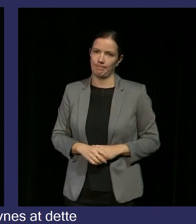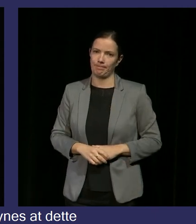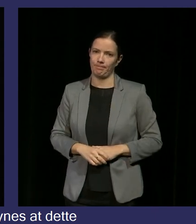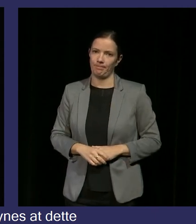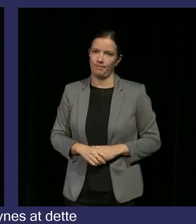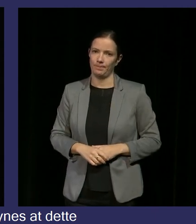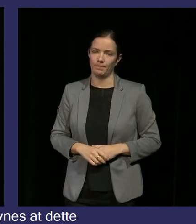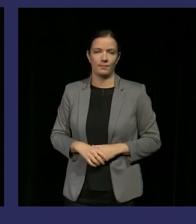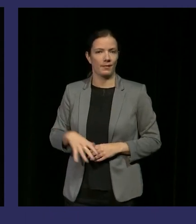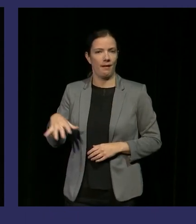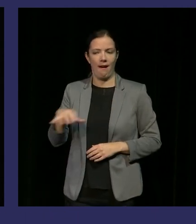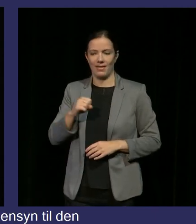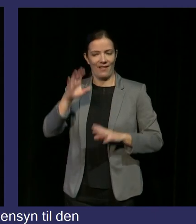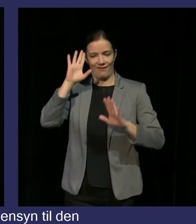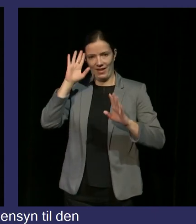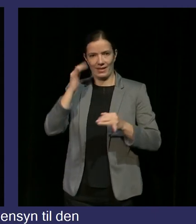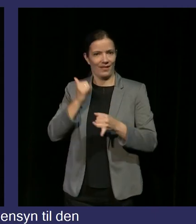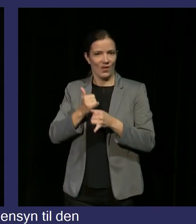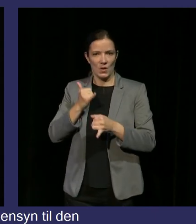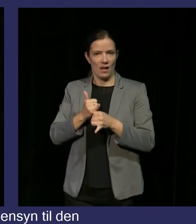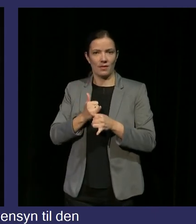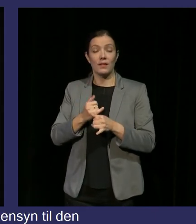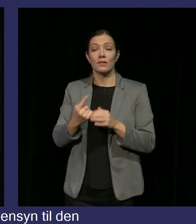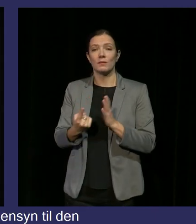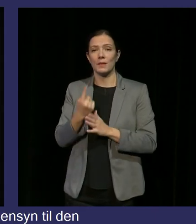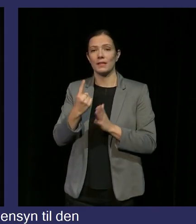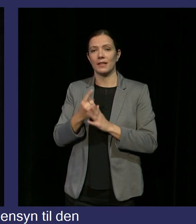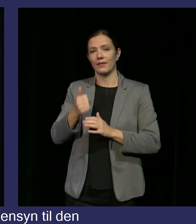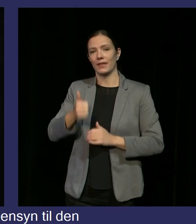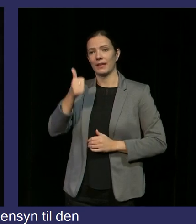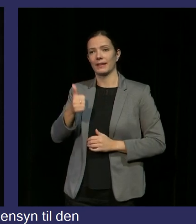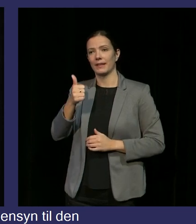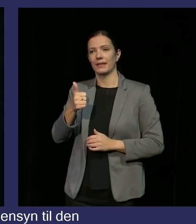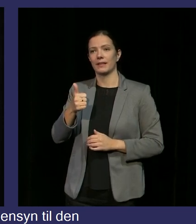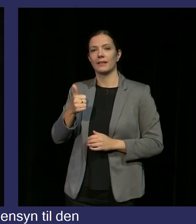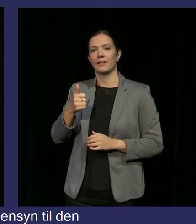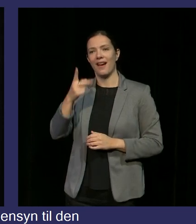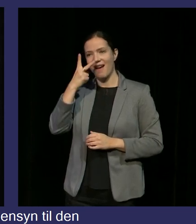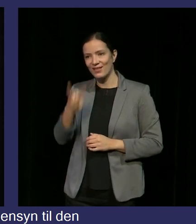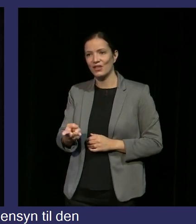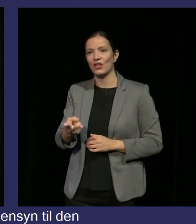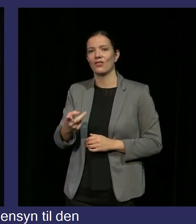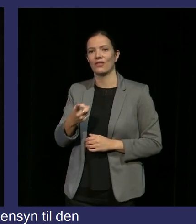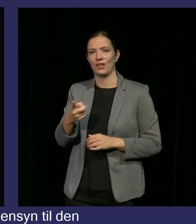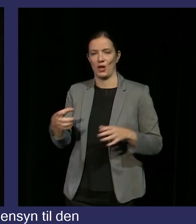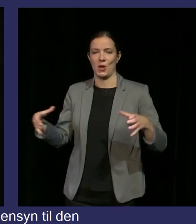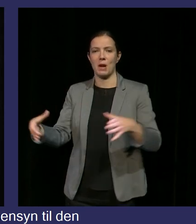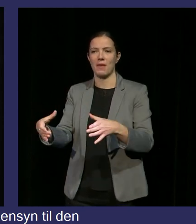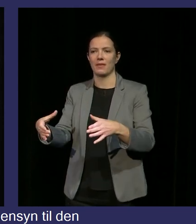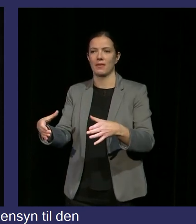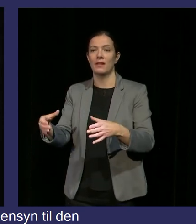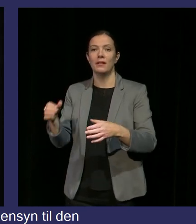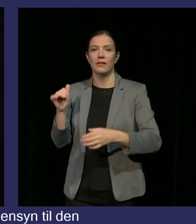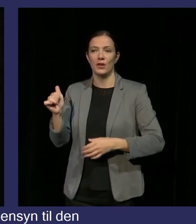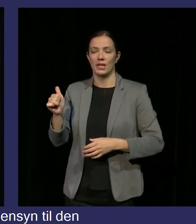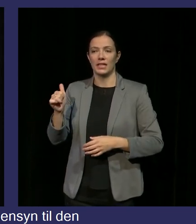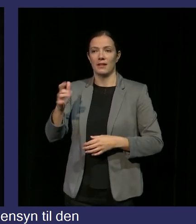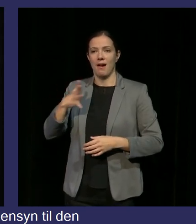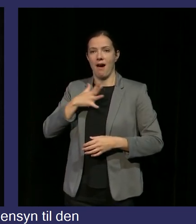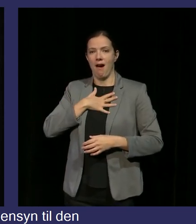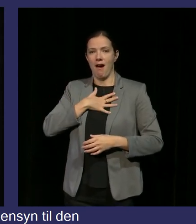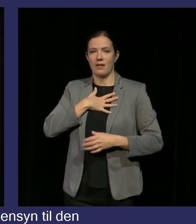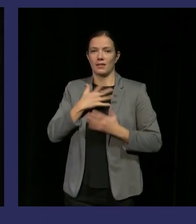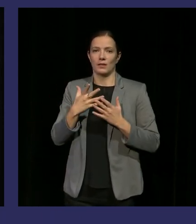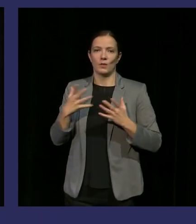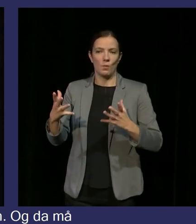som mestrer det. Og da det spesielt viktig at vi tar hensyn til den gruppen der, fordi de har et minst like